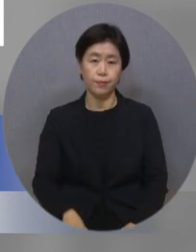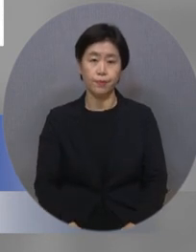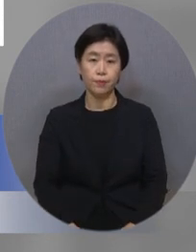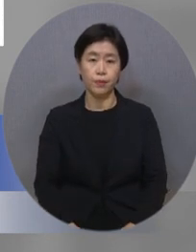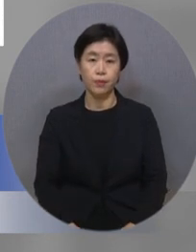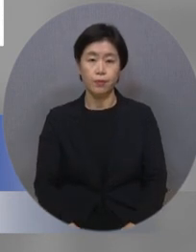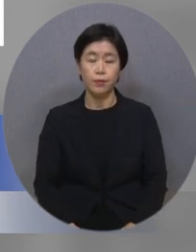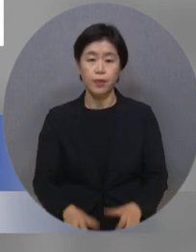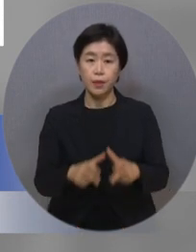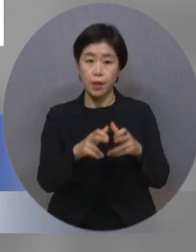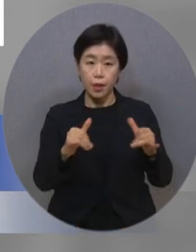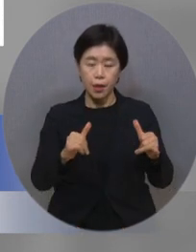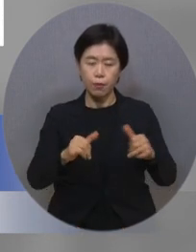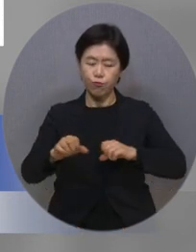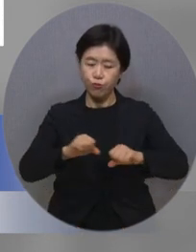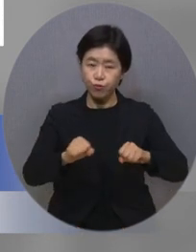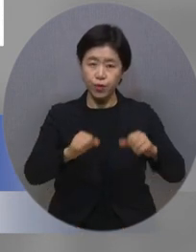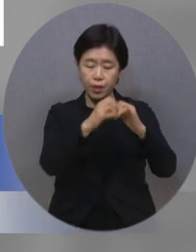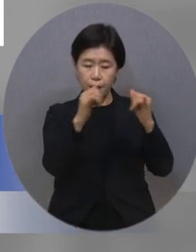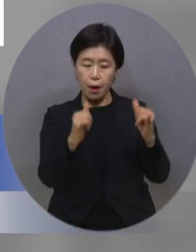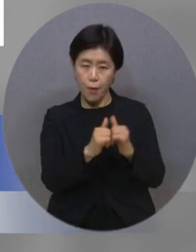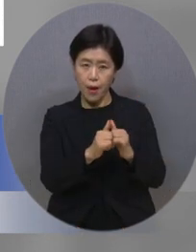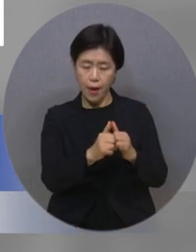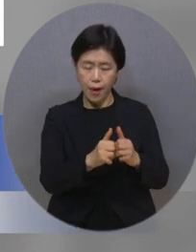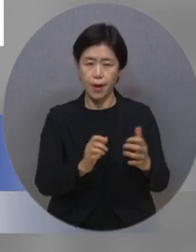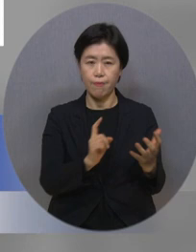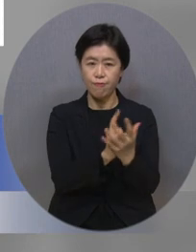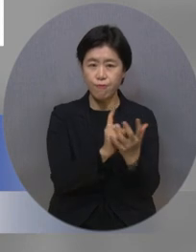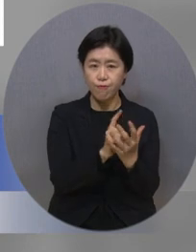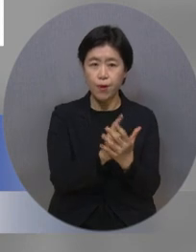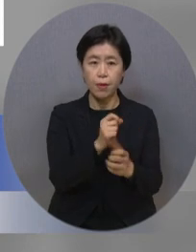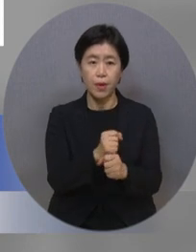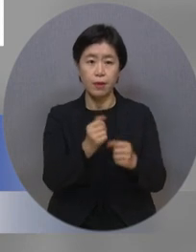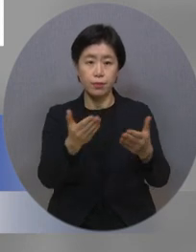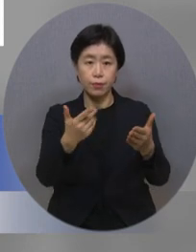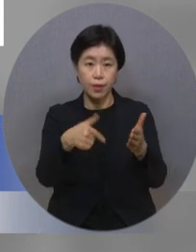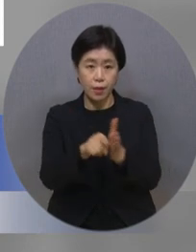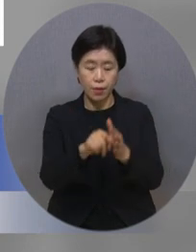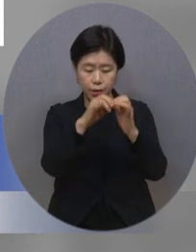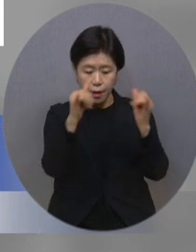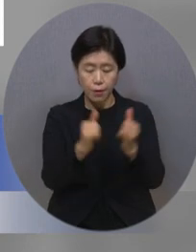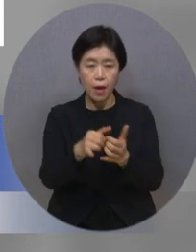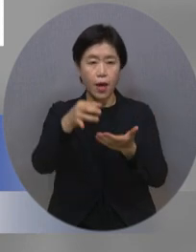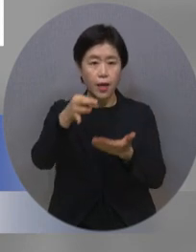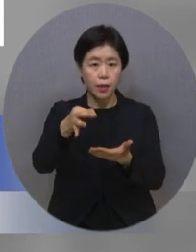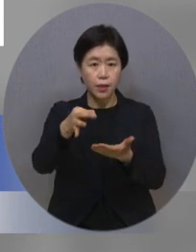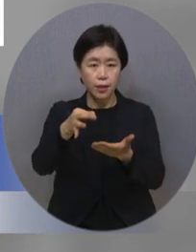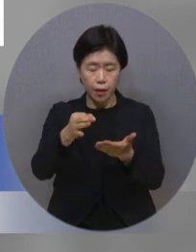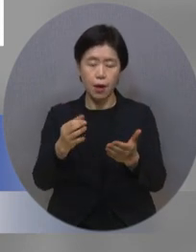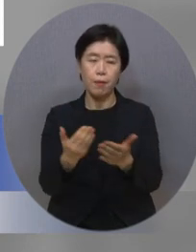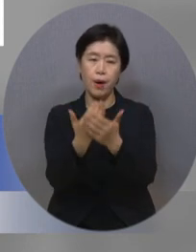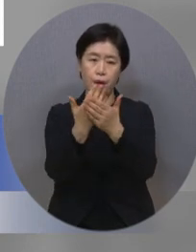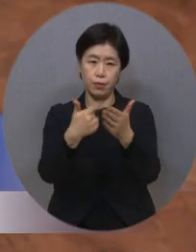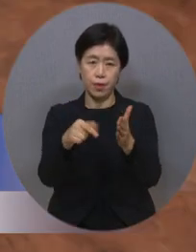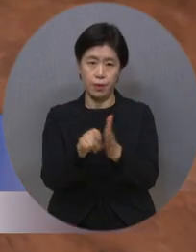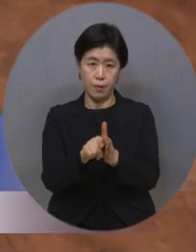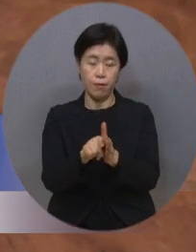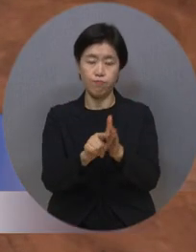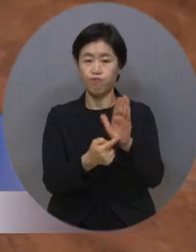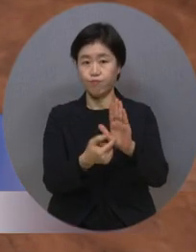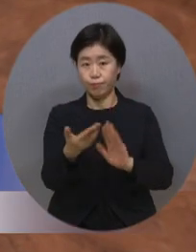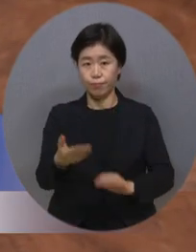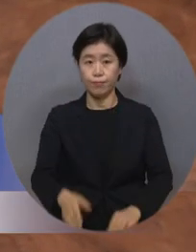사회 참여를 유도하고 건강 증진 등 사회적 가치 창출 활동을 활성하고자 한다고 밝혔습니다